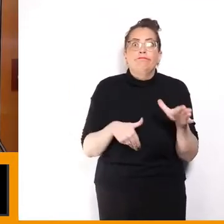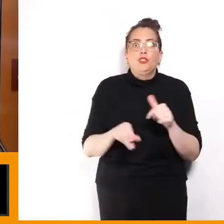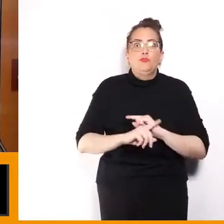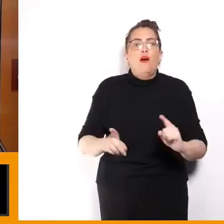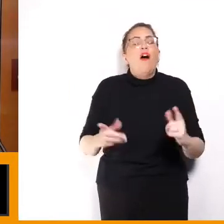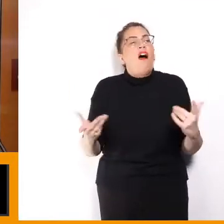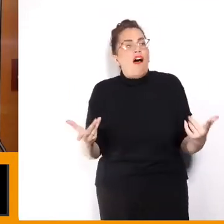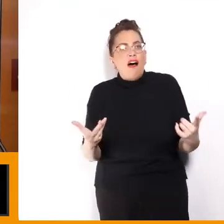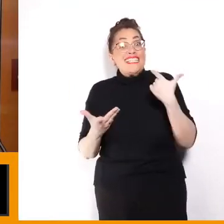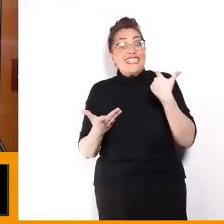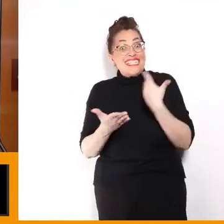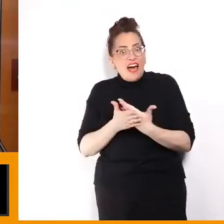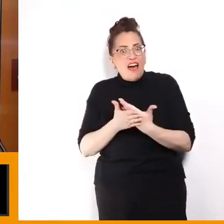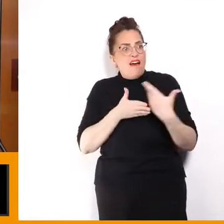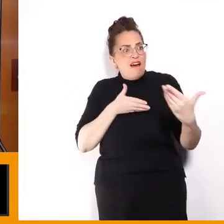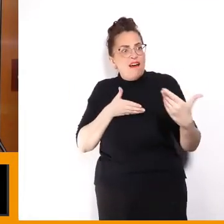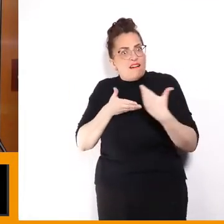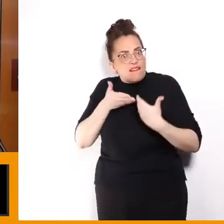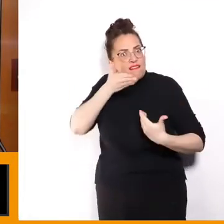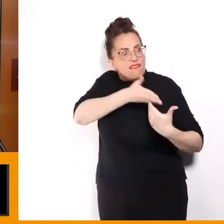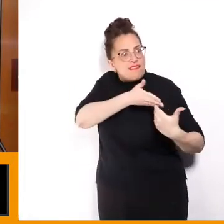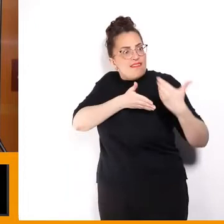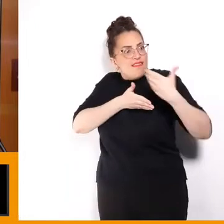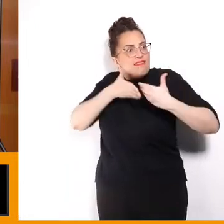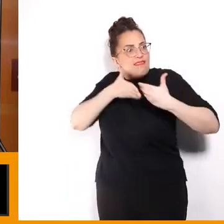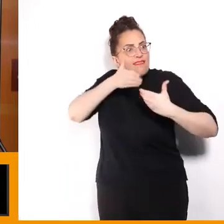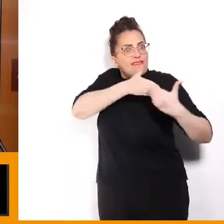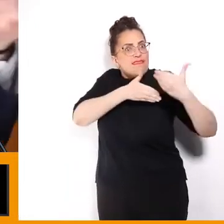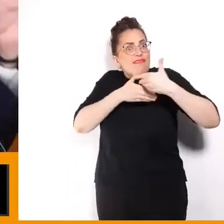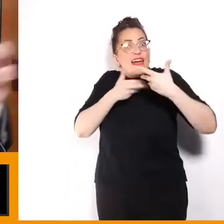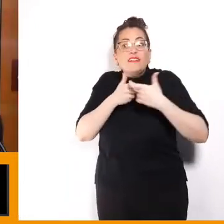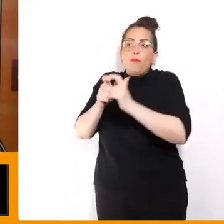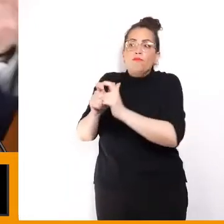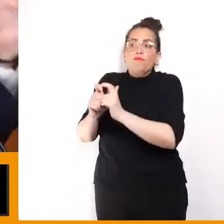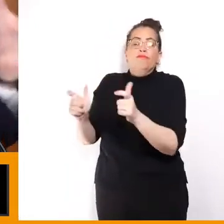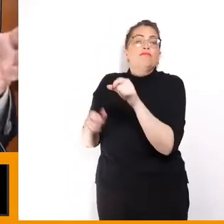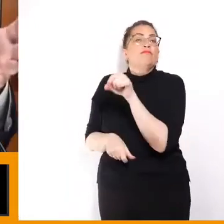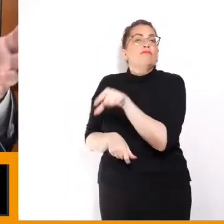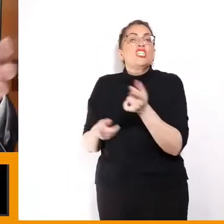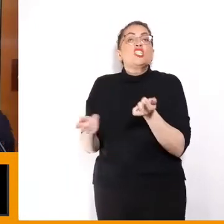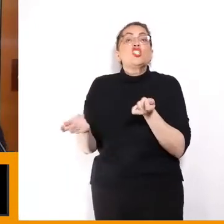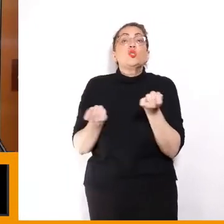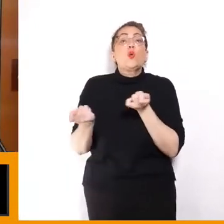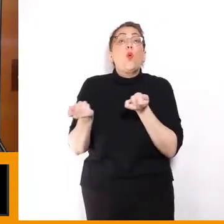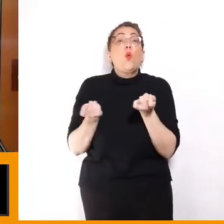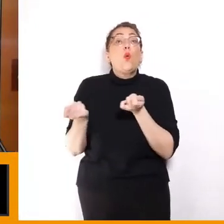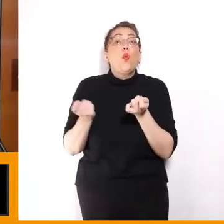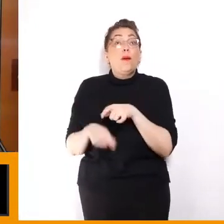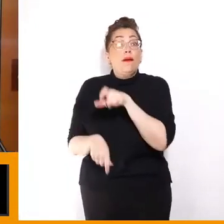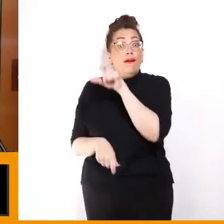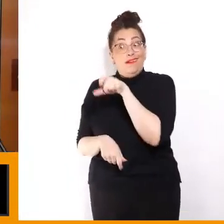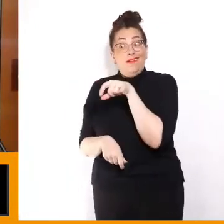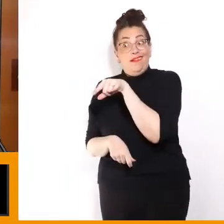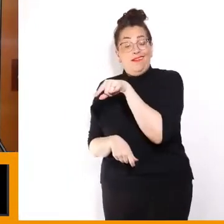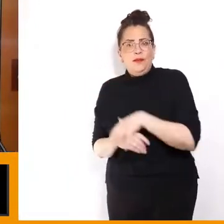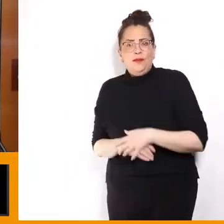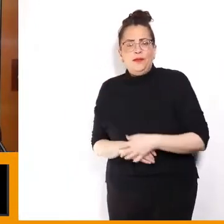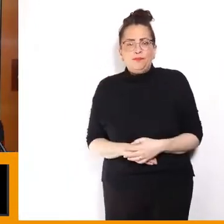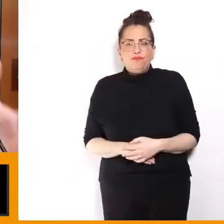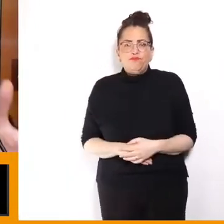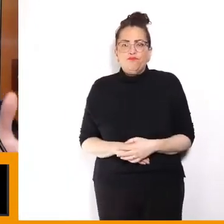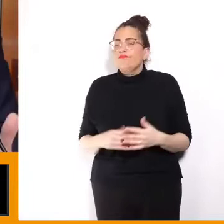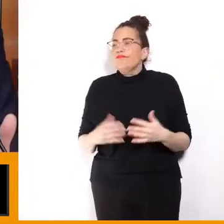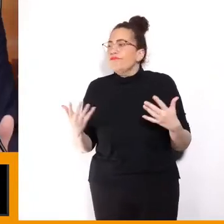donner de la visibilité. Comment un gestionnaire d'établissement ou, je dirais, des grands gestionnaires peuvent piloter, gérer